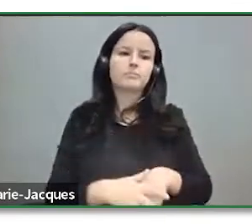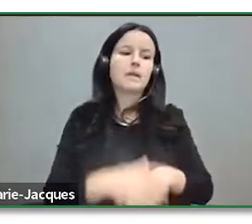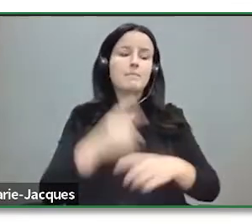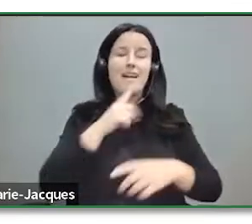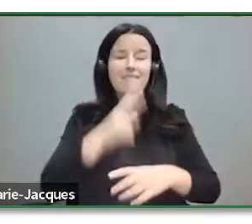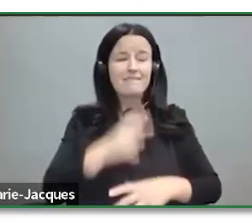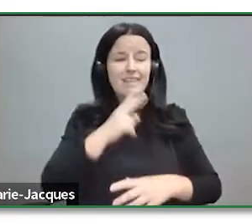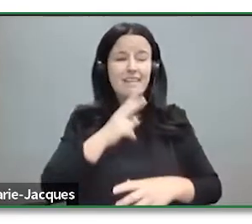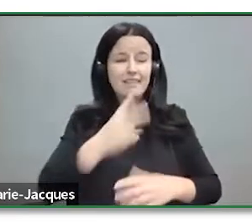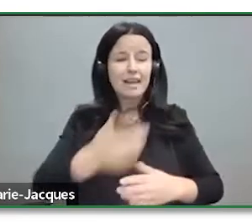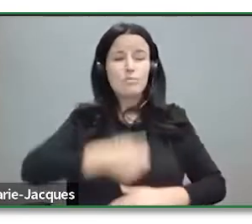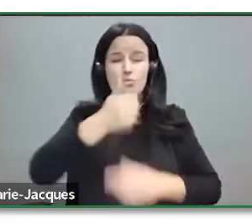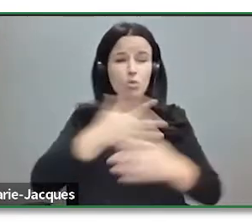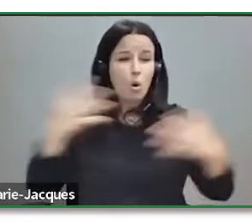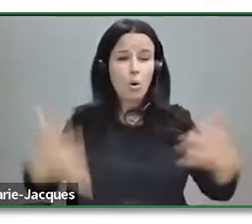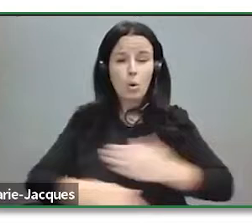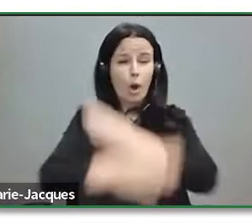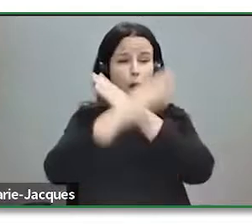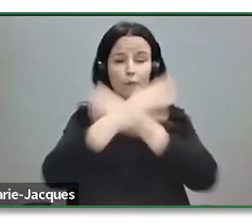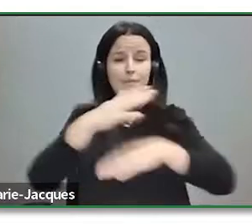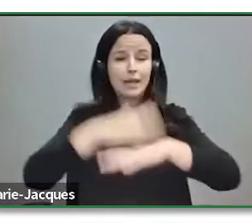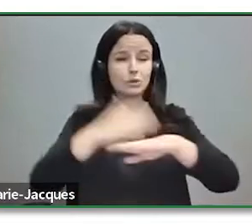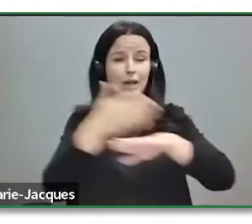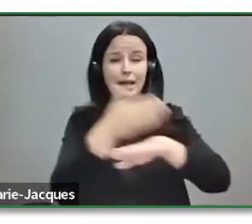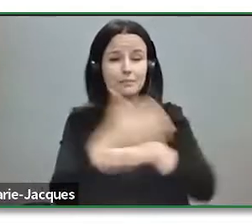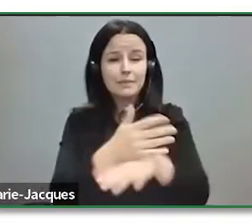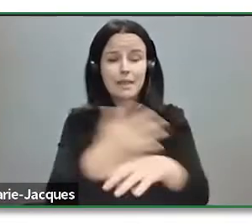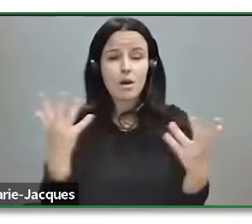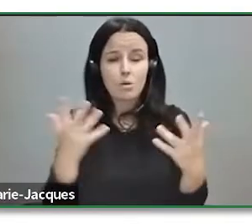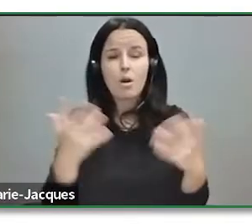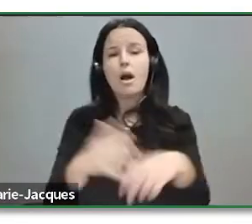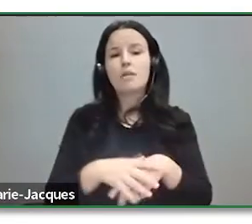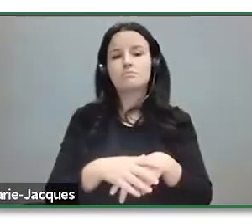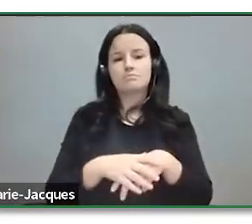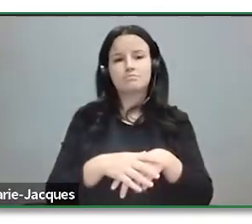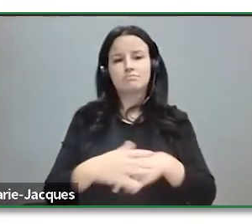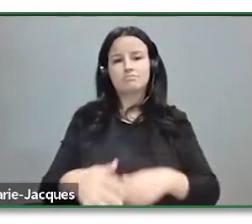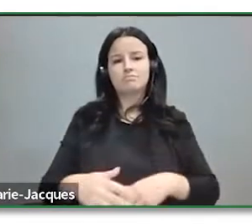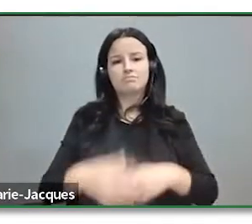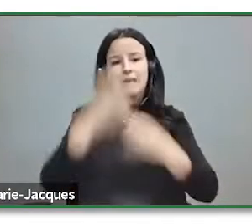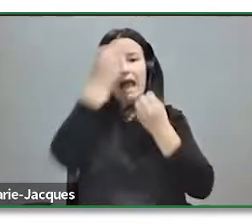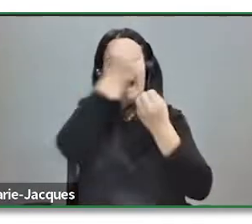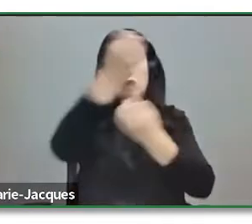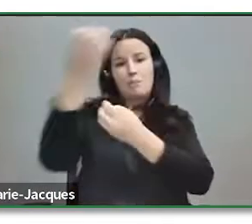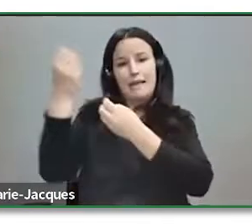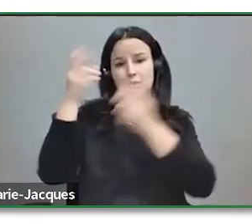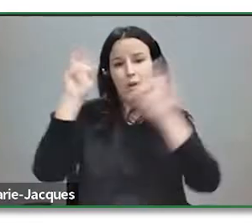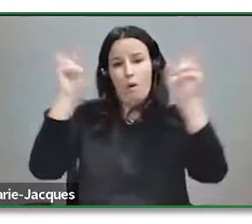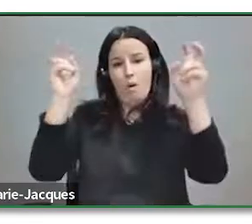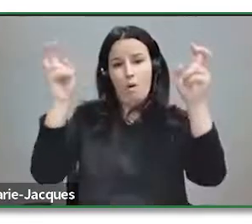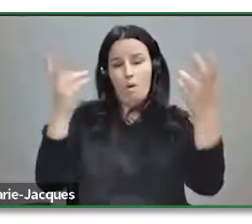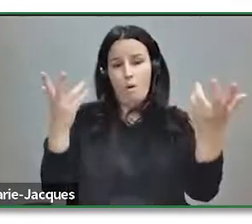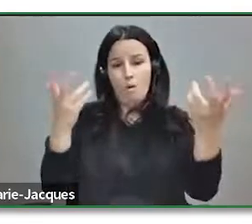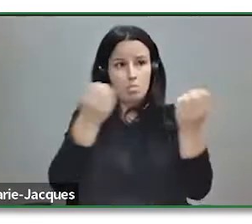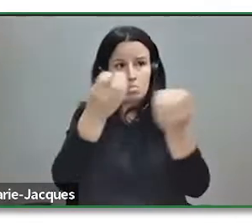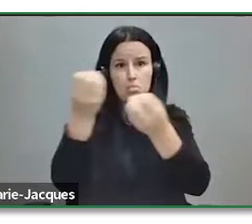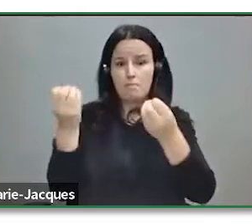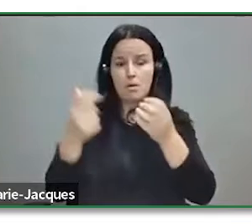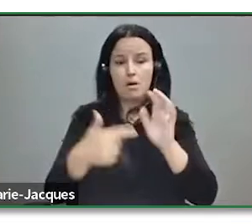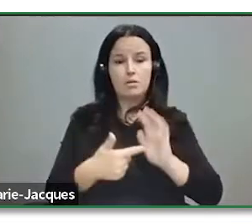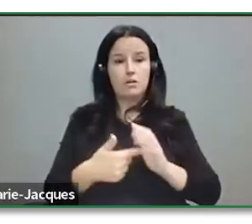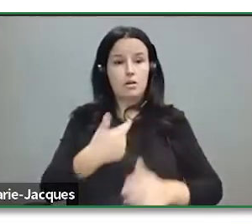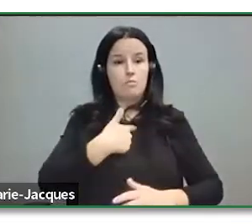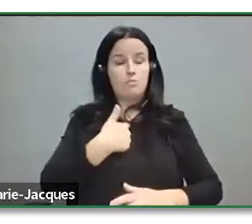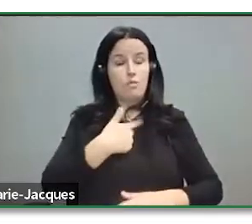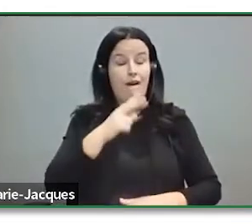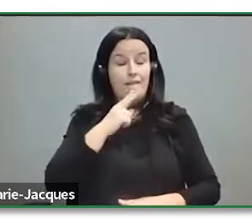à l'accessibilité des terres publiques. C'est ce que j'appelle la barrière de l'information, pour laquelle j'ai passé une bonne partie de ma carrière